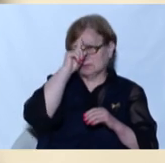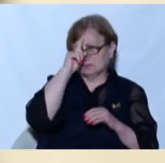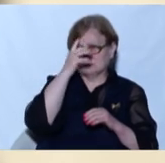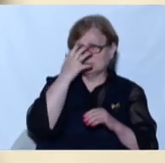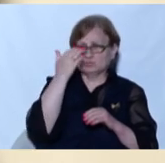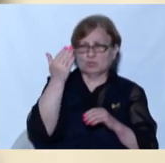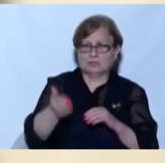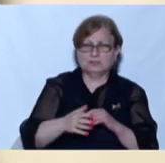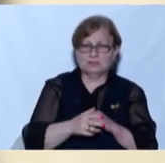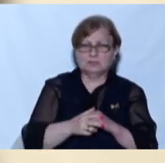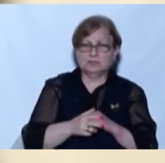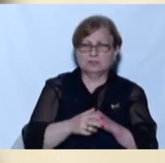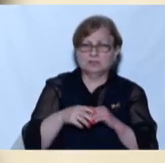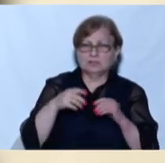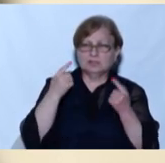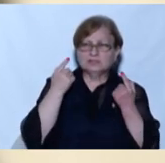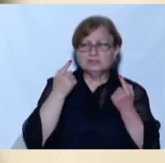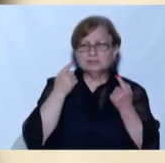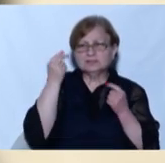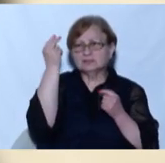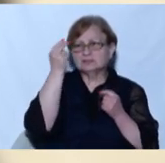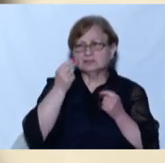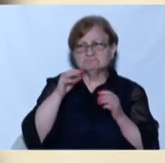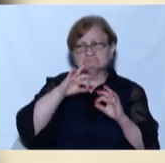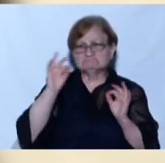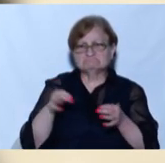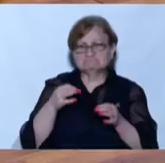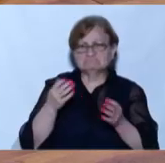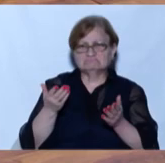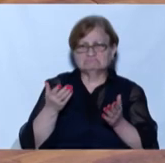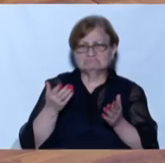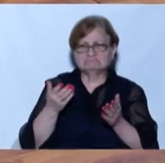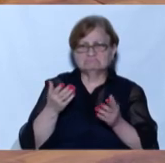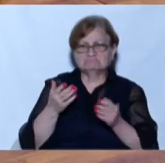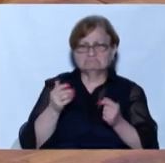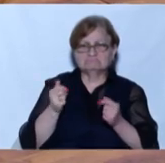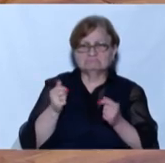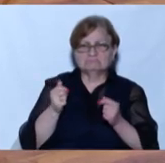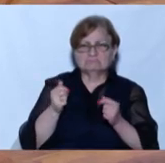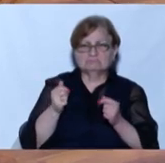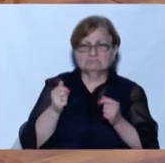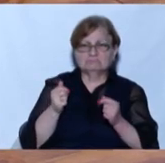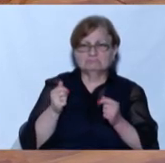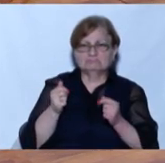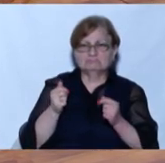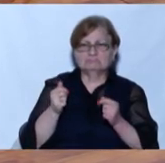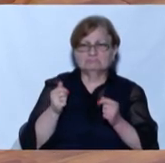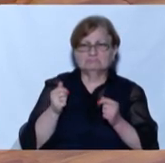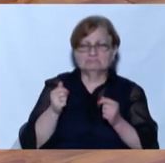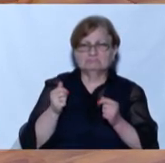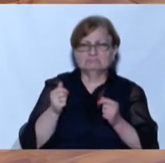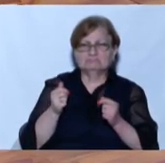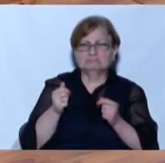ესე ვთქვათ დიდი ხატრობაში შეიძლება ეს ადამიანი ვინც ამას ხატავდა გურამიშვილს გულისხმობ არისო ესე